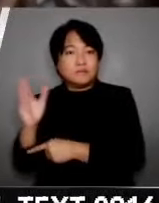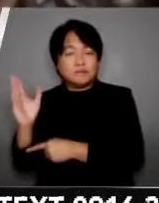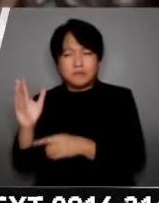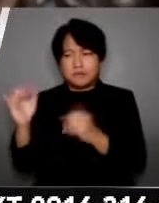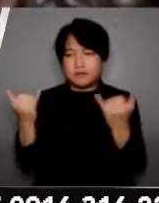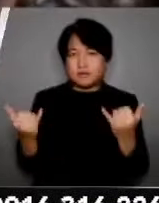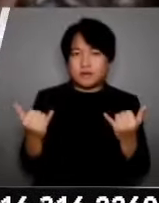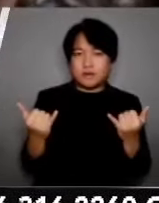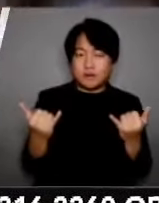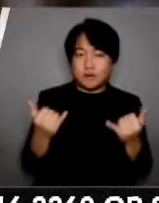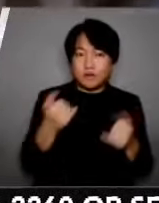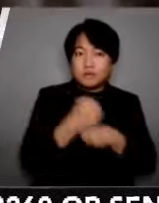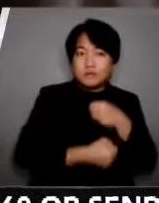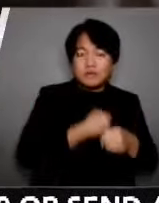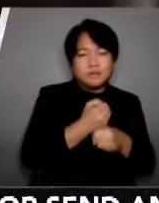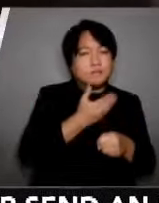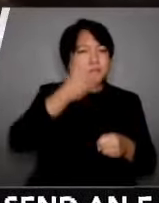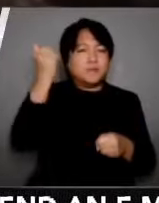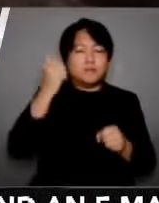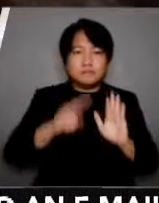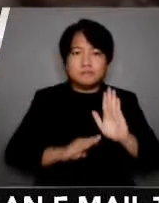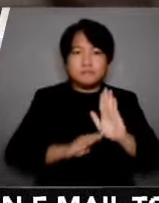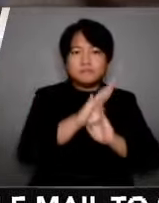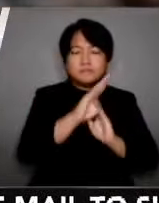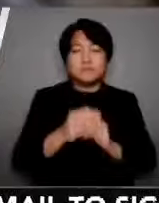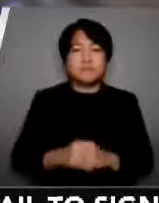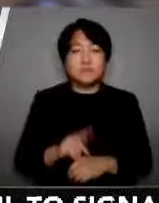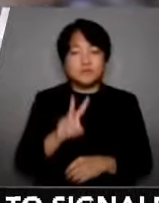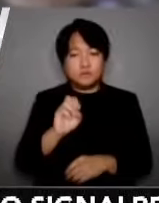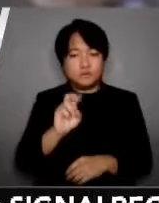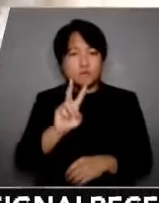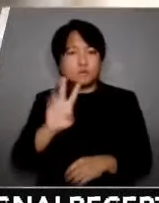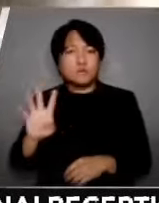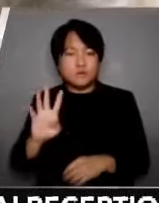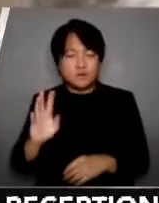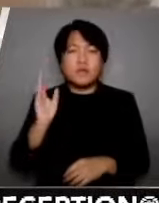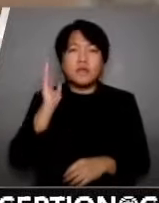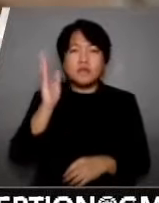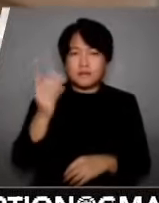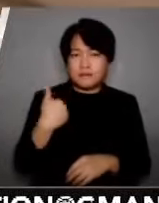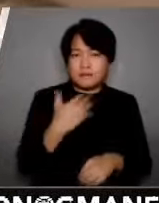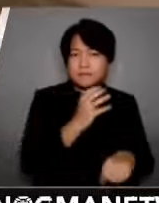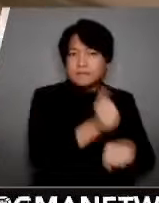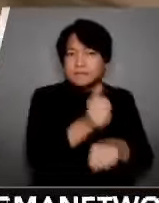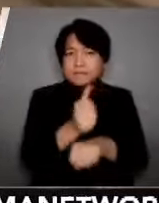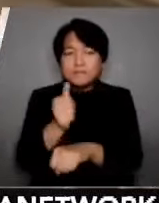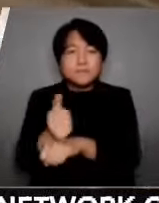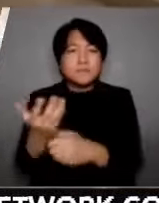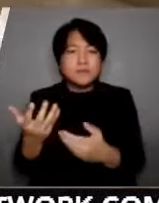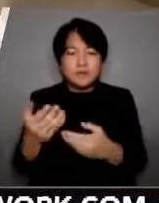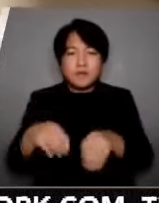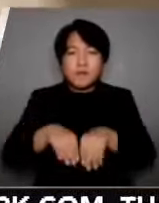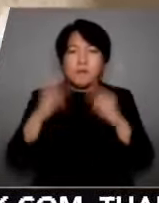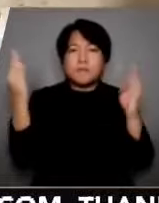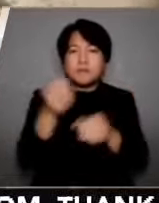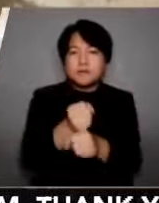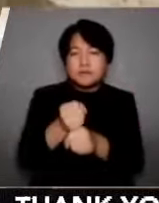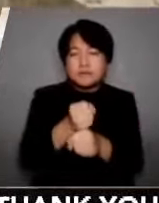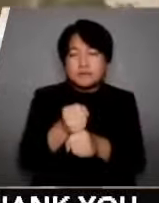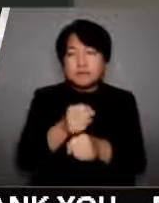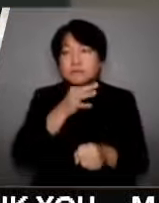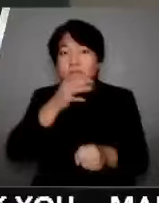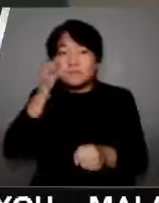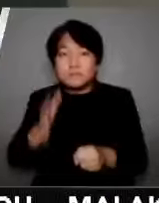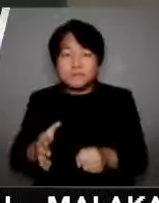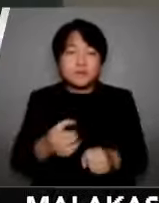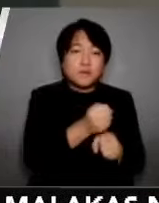Philippine Coffee Expo 2024 at iba't ibang aktibidad para mapagsama-sama ang coffee drinkers at farmers sa bansa. Layo